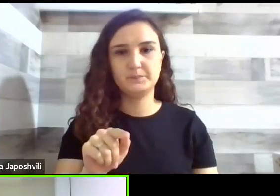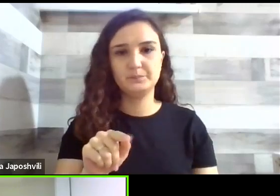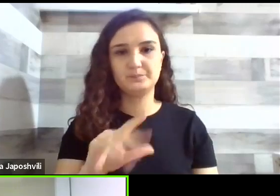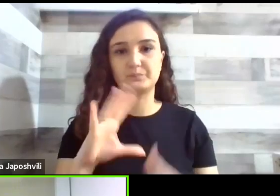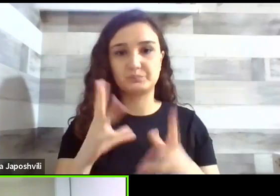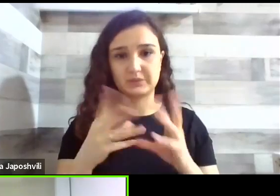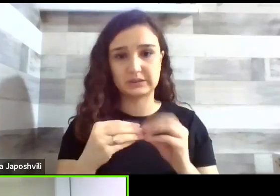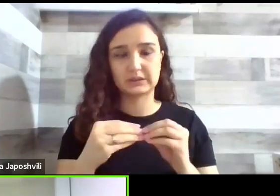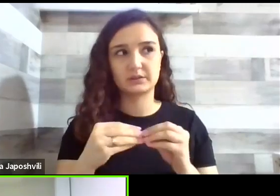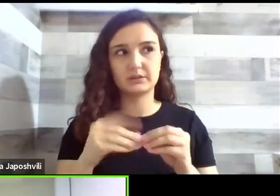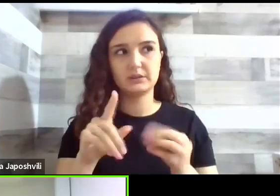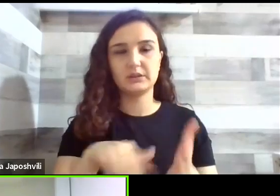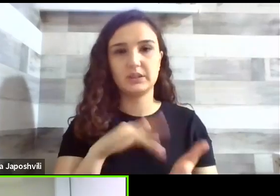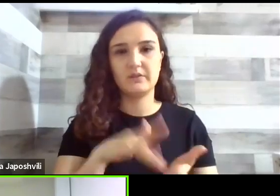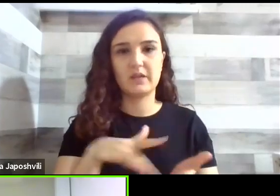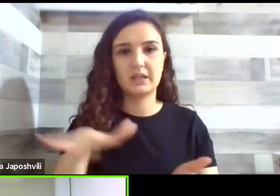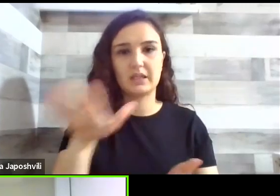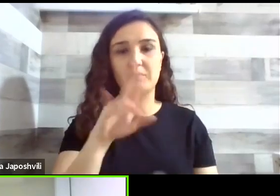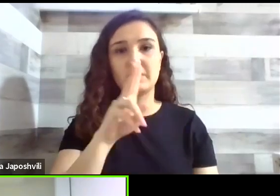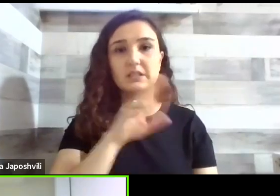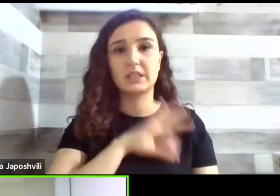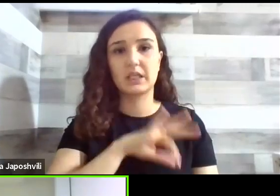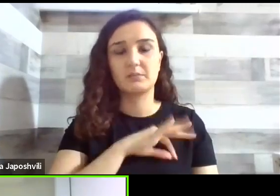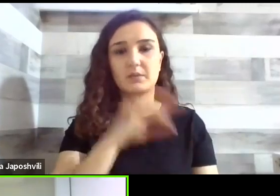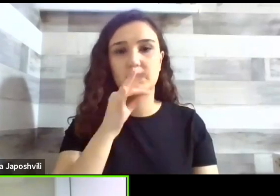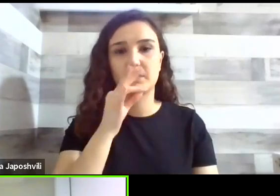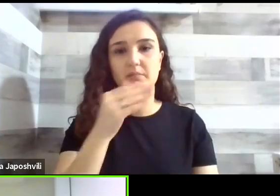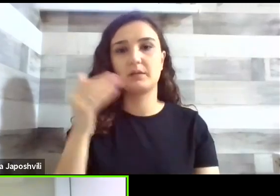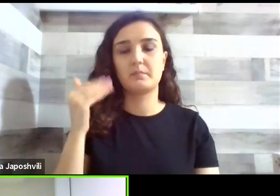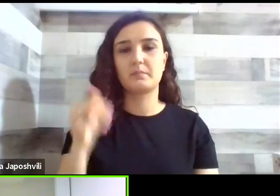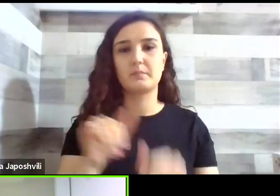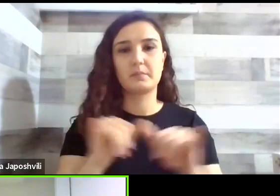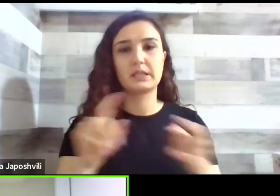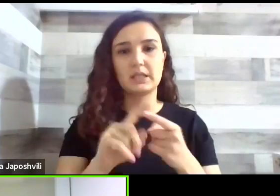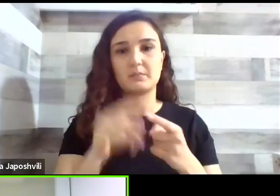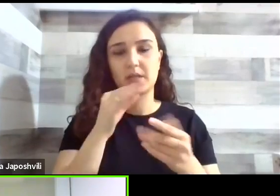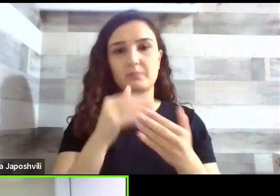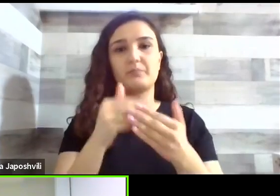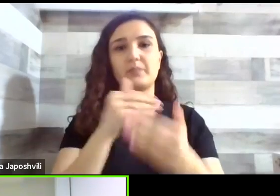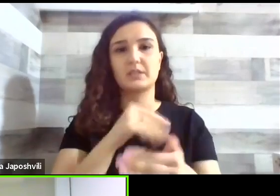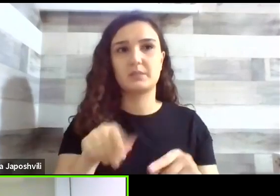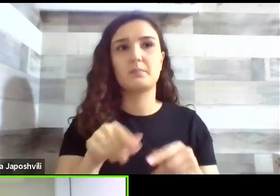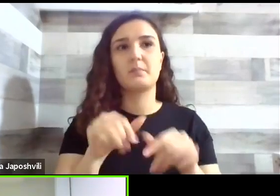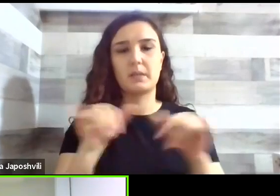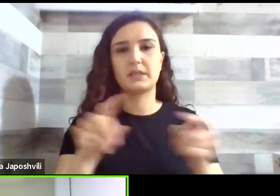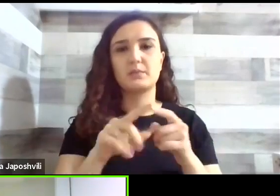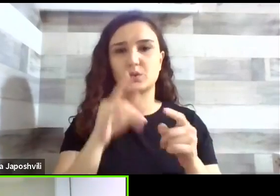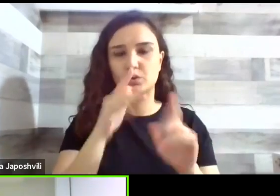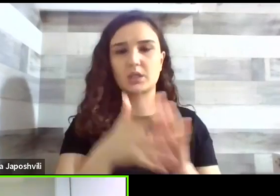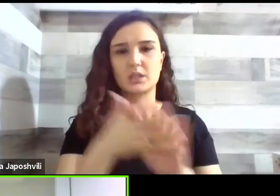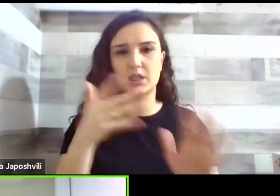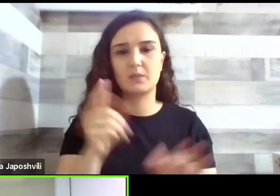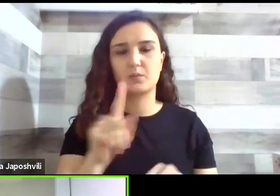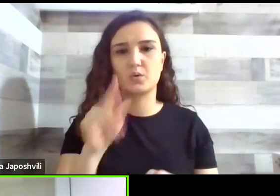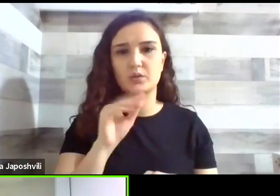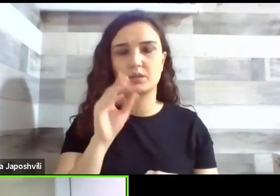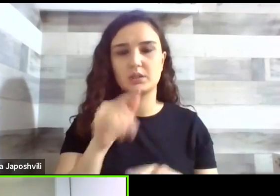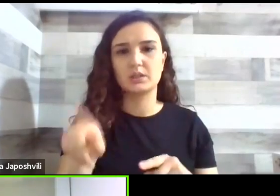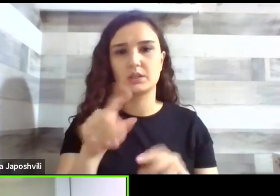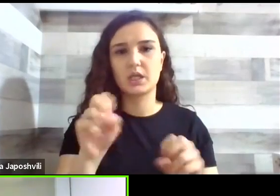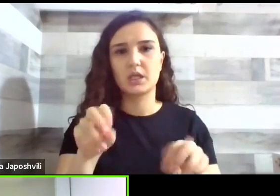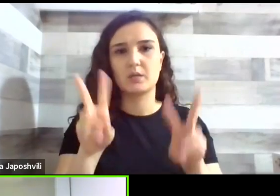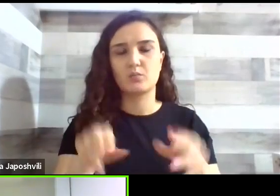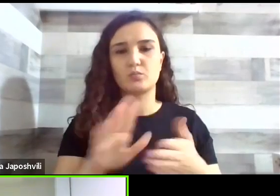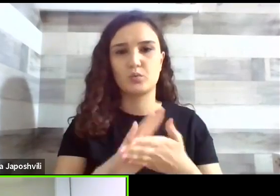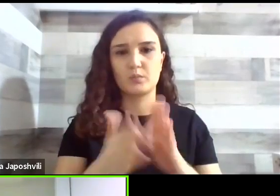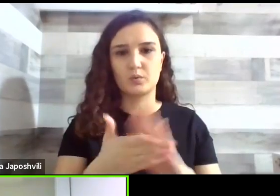ძირითადად აი თქვა ის ქვეყნები, რომლებიც იყენებდნენ მანამდე პანდემიამდე, იმიტომ პანდემიის პირობებში გასაგებია, ხო, რომ აი თქვა როდესაც ეს საგანგებო